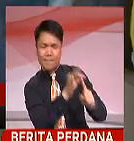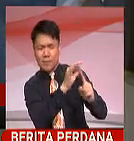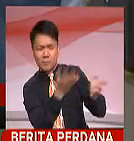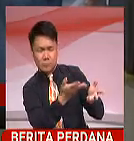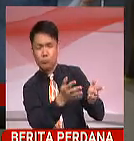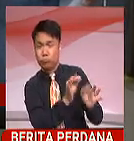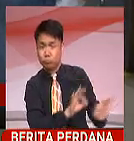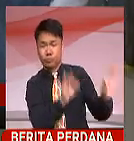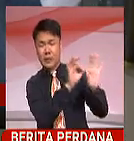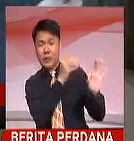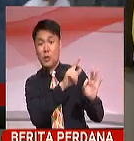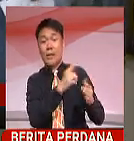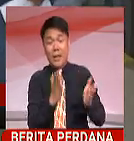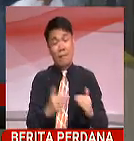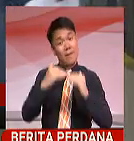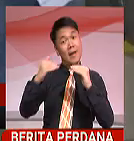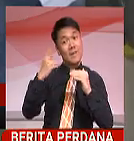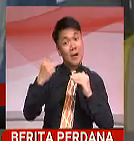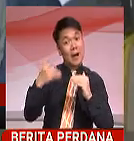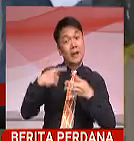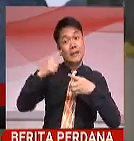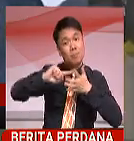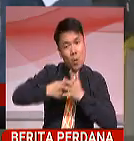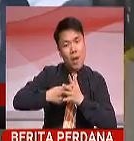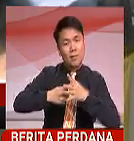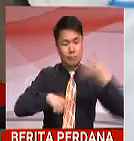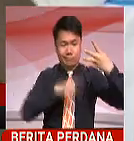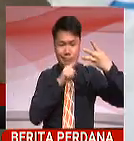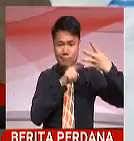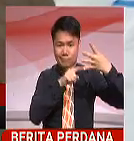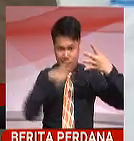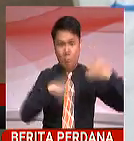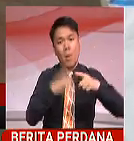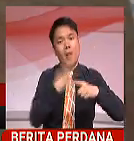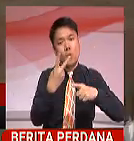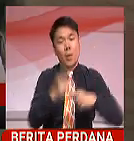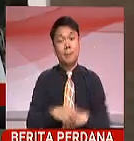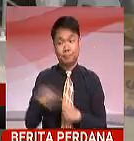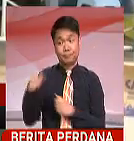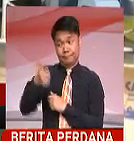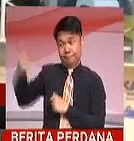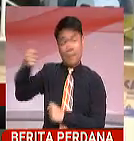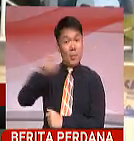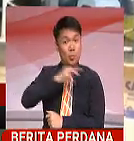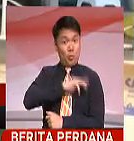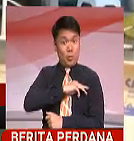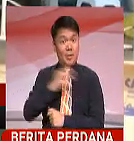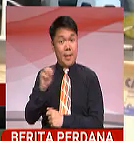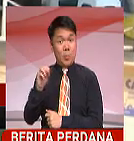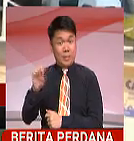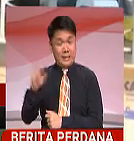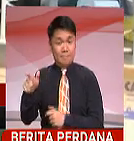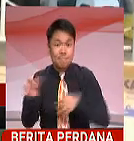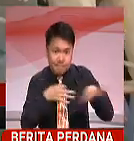suntikan vaksin untuk fasa pertama bermula hujung bulan ini. Datuk Seri Dr. Adham menyatakan perkara itu selepas